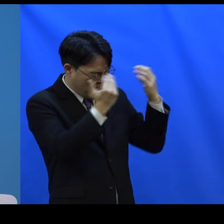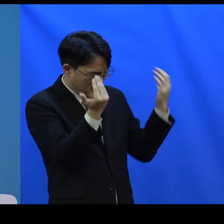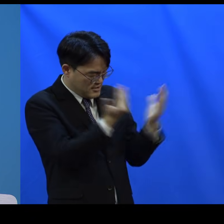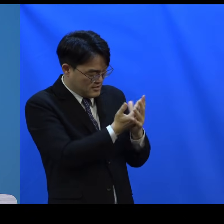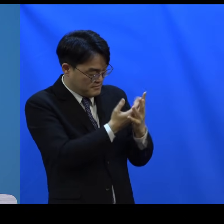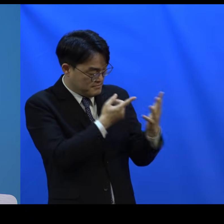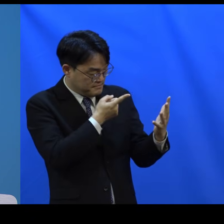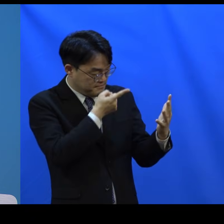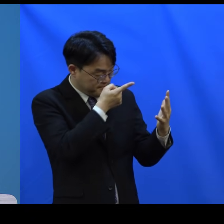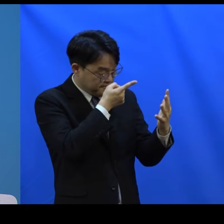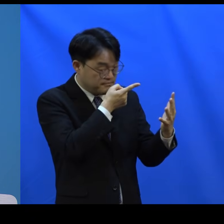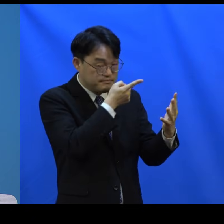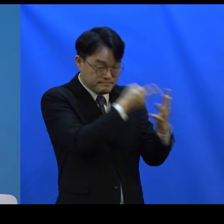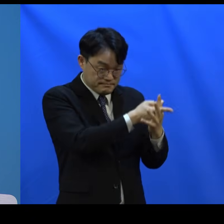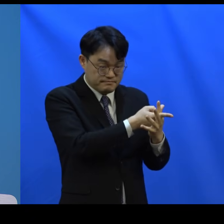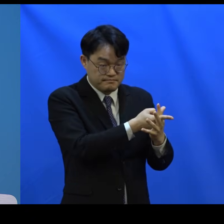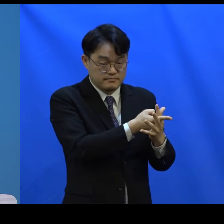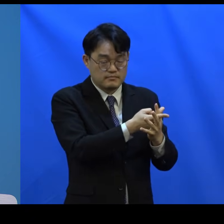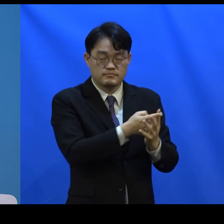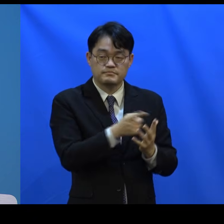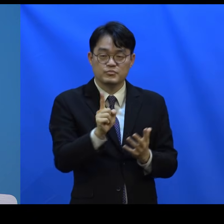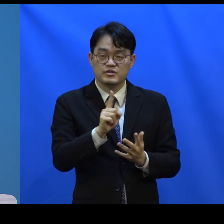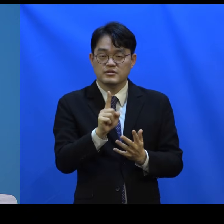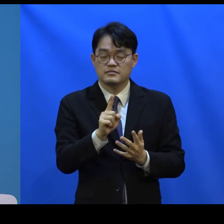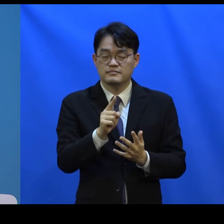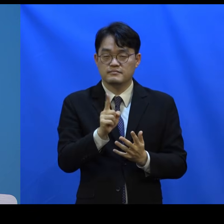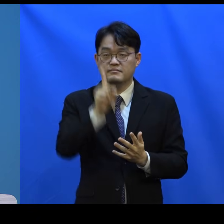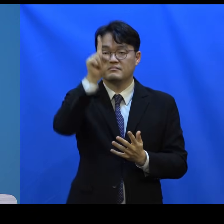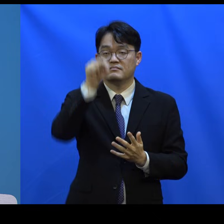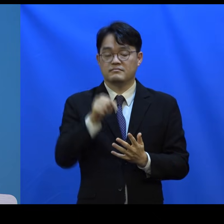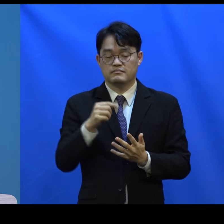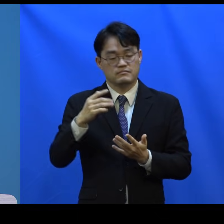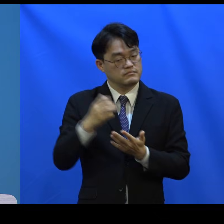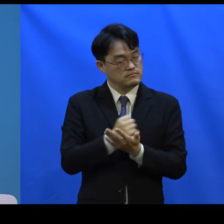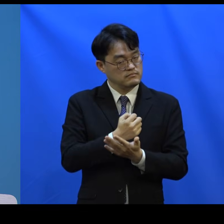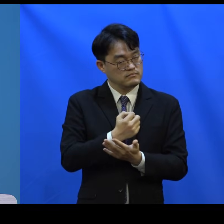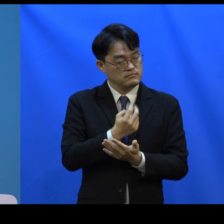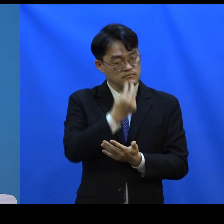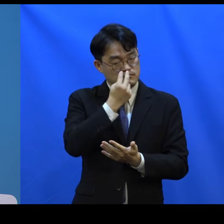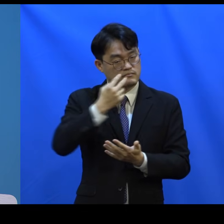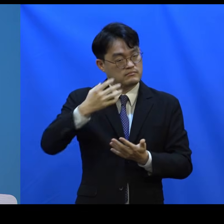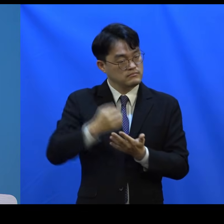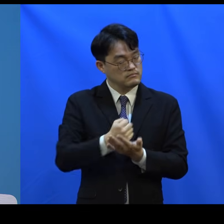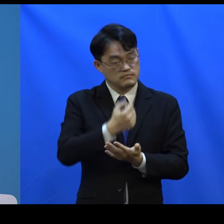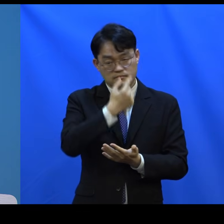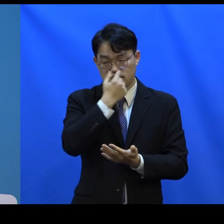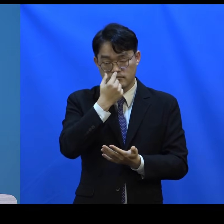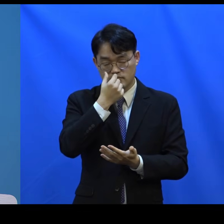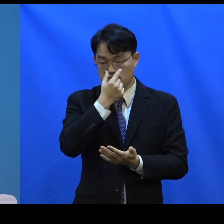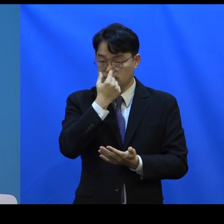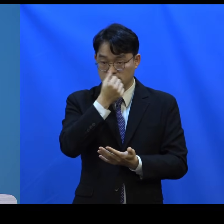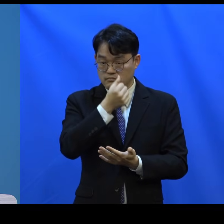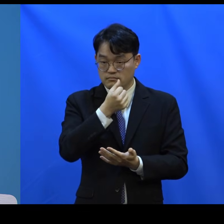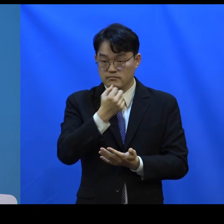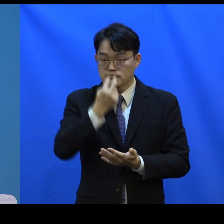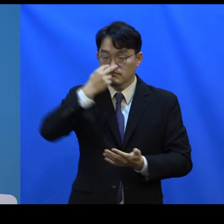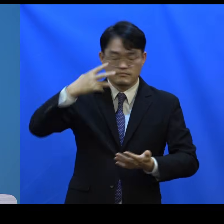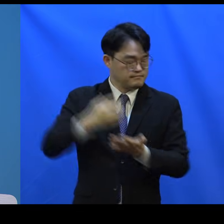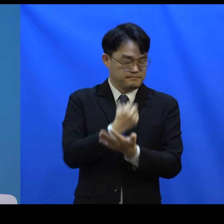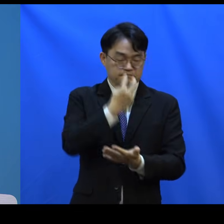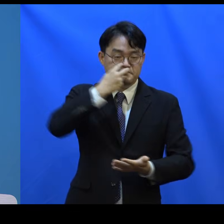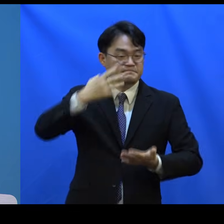않습니다. 본질을 간파해야 되는 거예요. 이게 힘들어요. 사실 본질을 간파하는 게